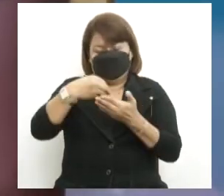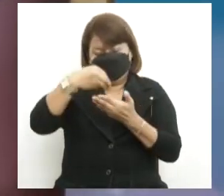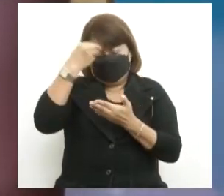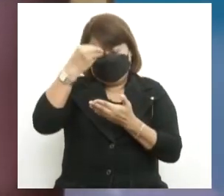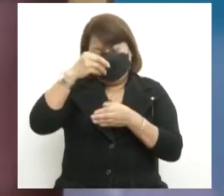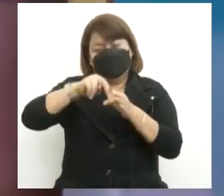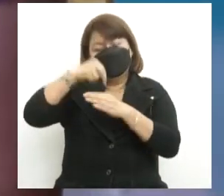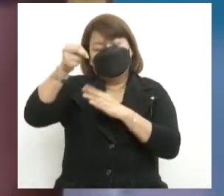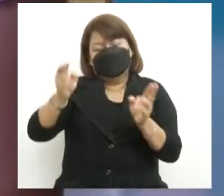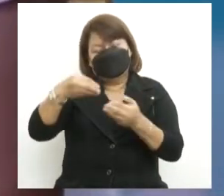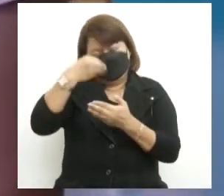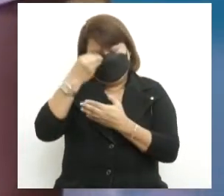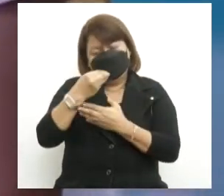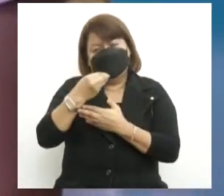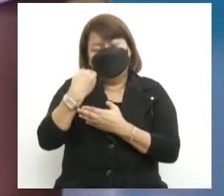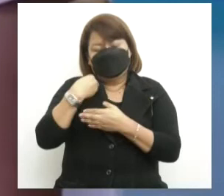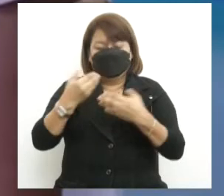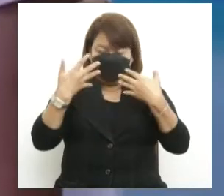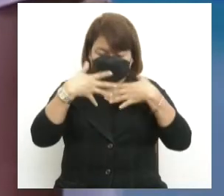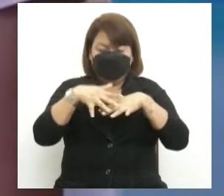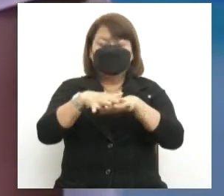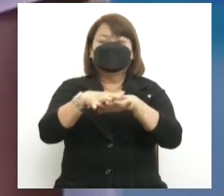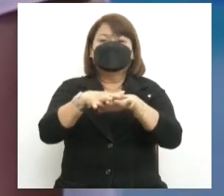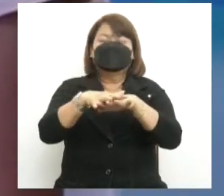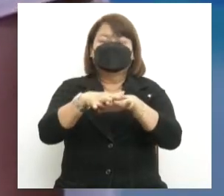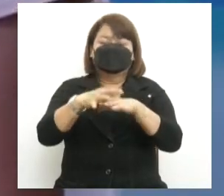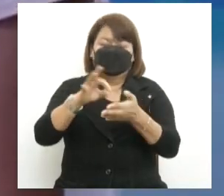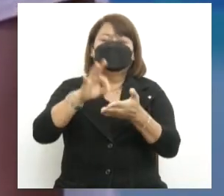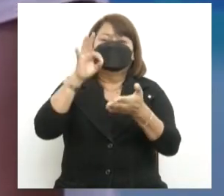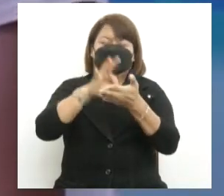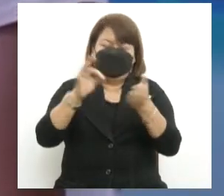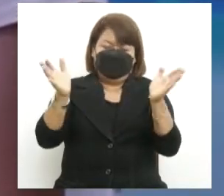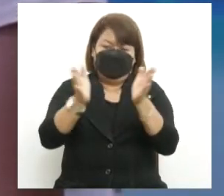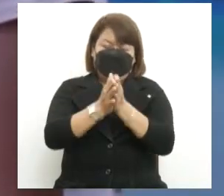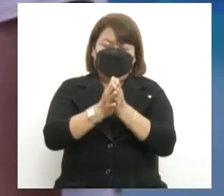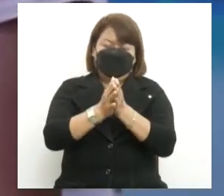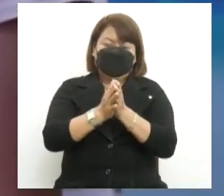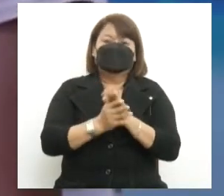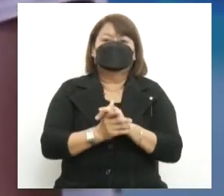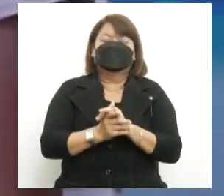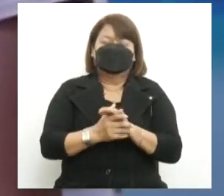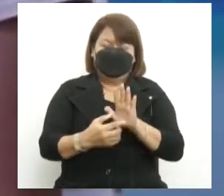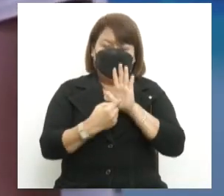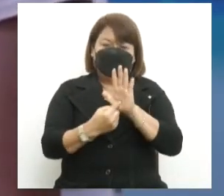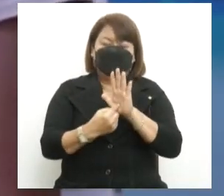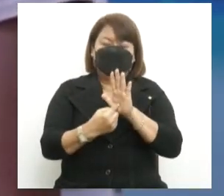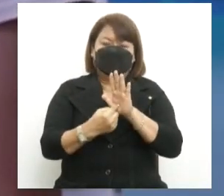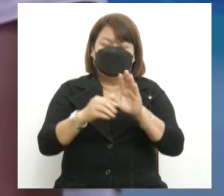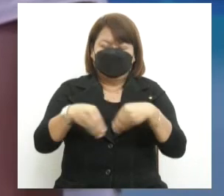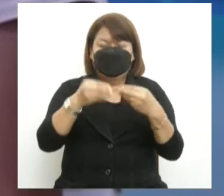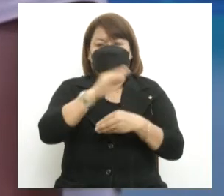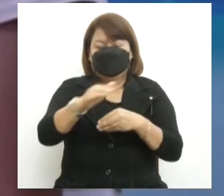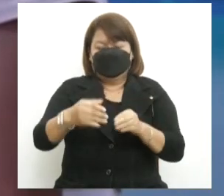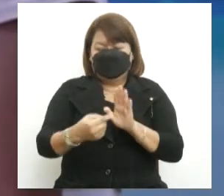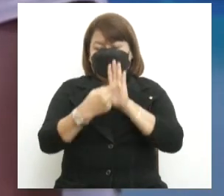เรียนก็ได้มีการบูรณาการทฤษฎีของพหุปัญญาเข้าไปอยู่แล้วเช่นการให้นักเรียนออกมาน